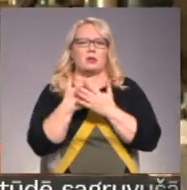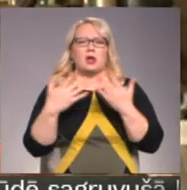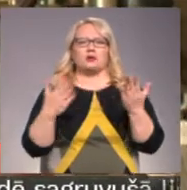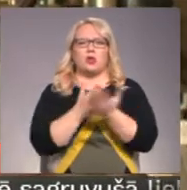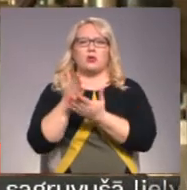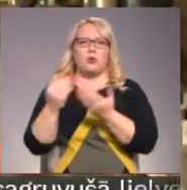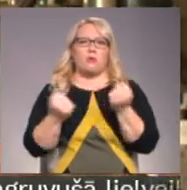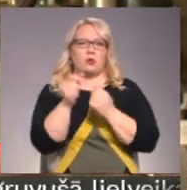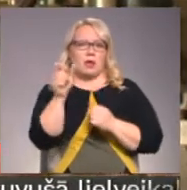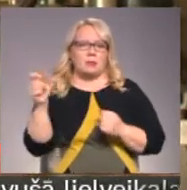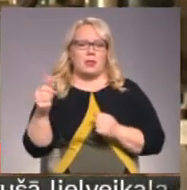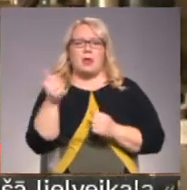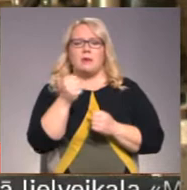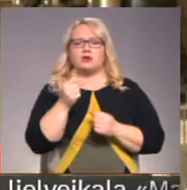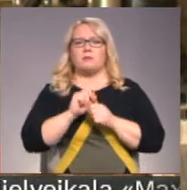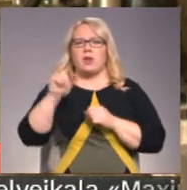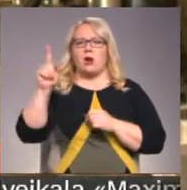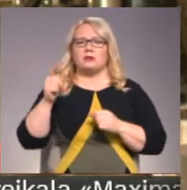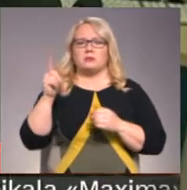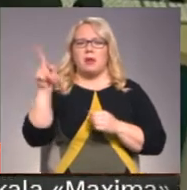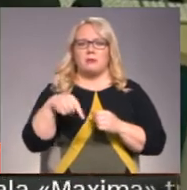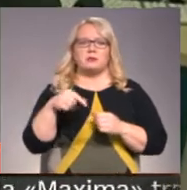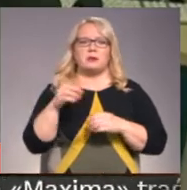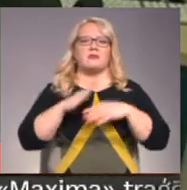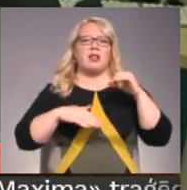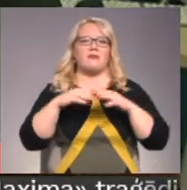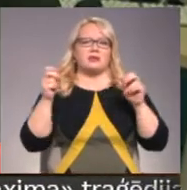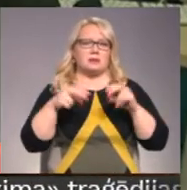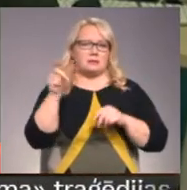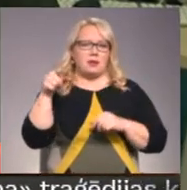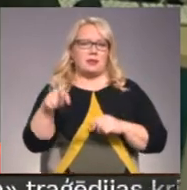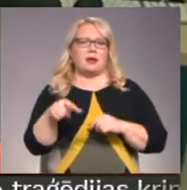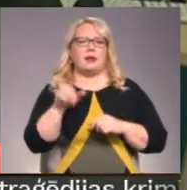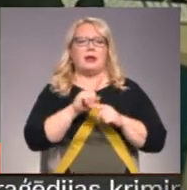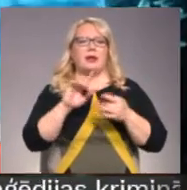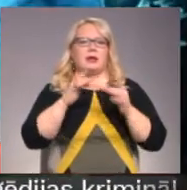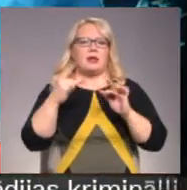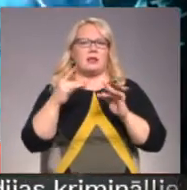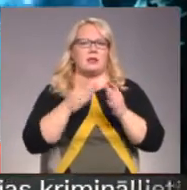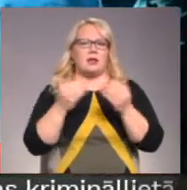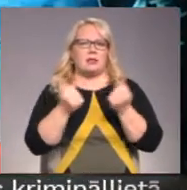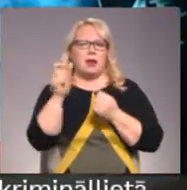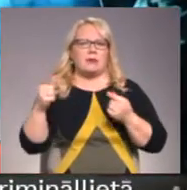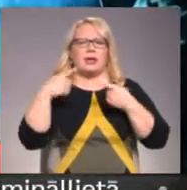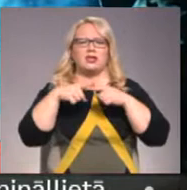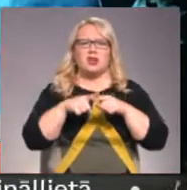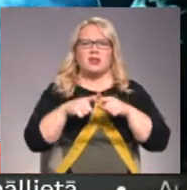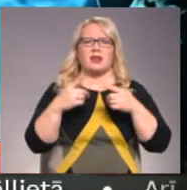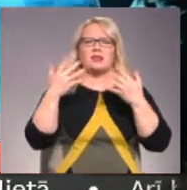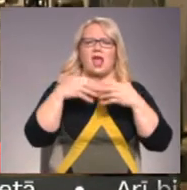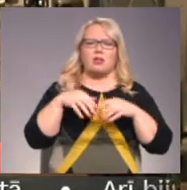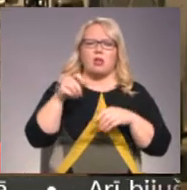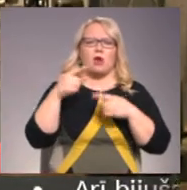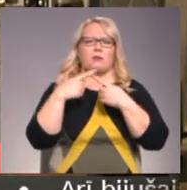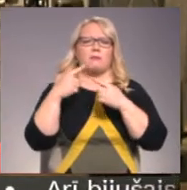darbinieki. Pēdējā laikā ir sevišķi audzis pieprasījums pēc kvalificētiem speciālistiem. Pamatā tie ir IKT jomas darbinieki, inženieri, arī tehnologi, metinātāji un